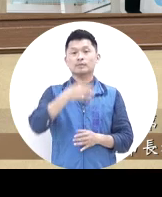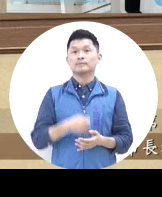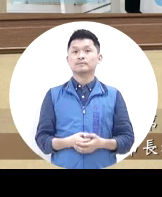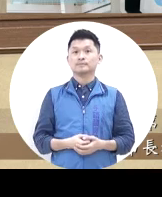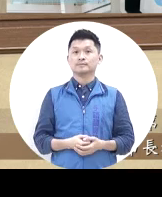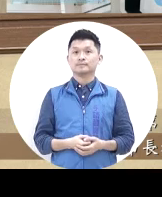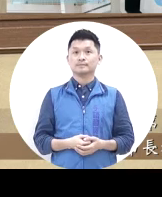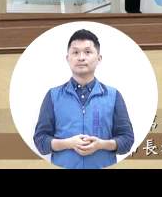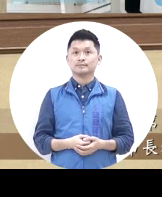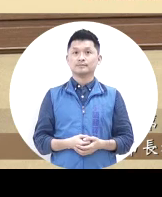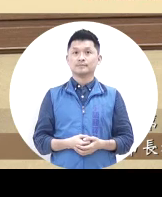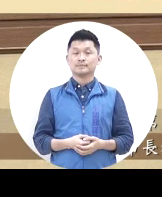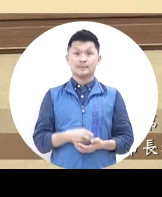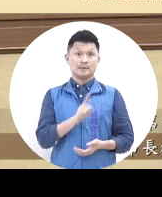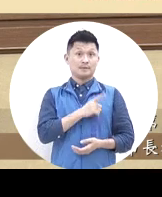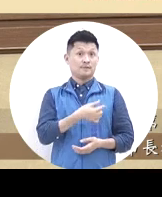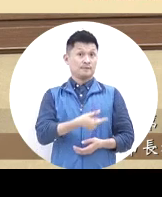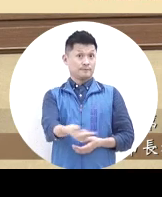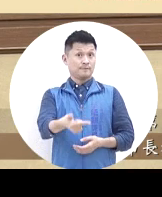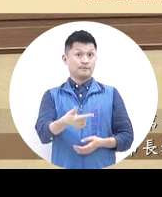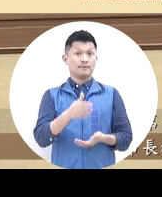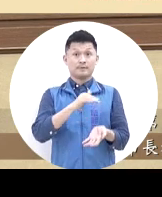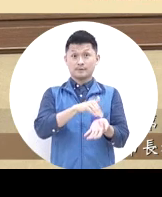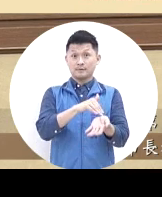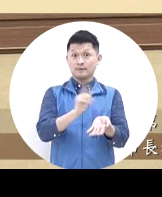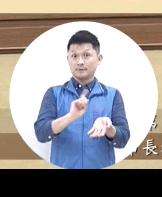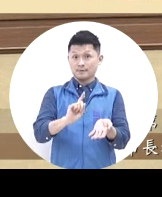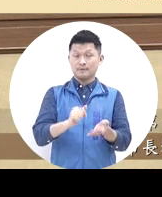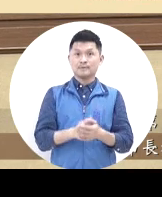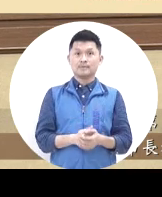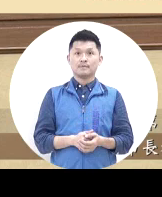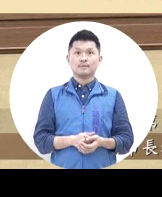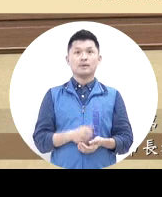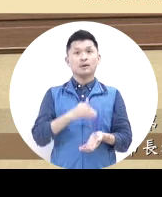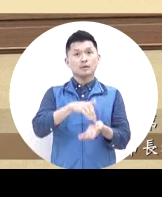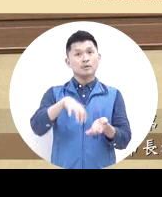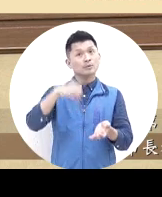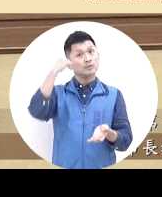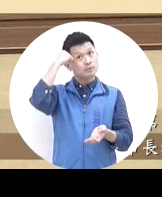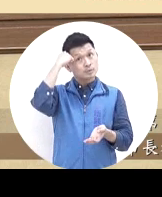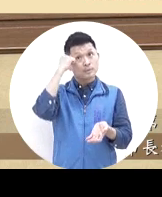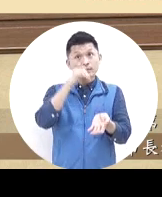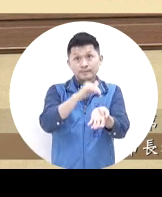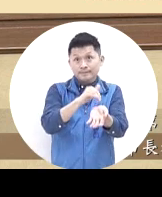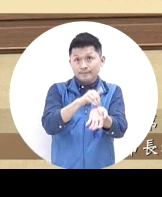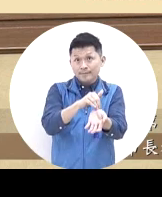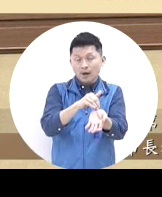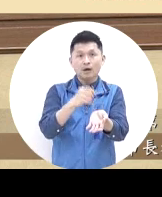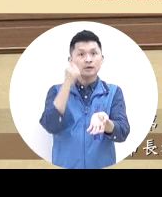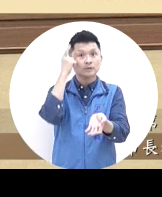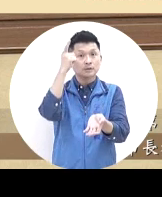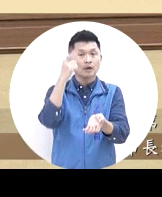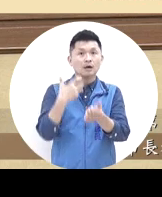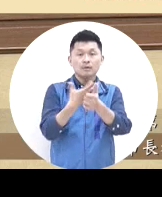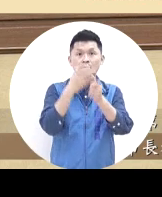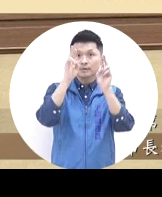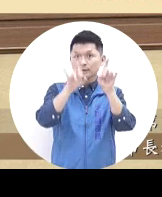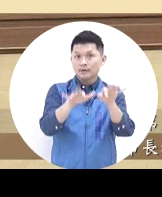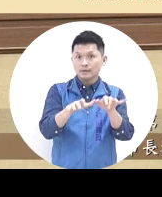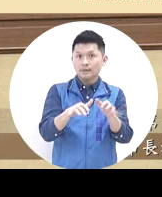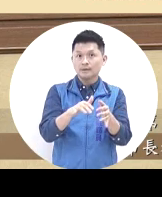有关的智慧医疗，那目前推动智慧医疗已经完成了四个地